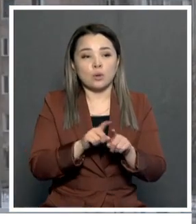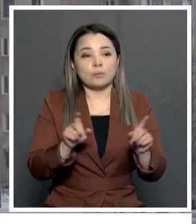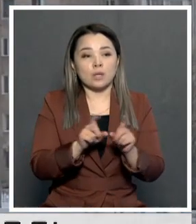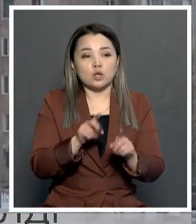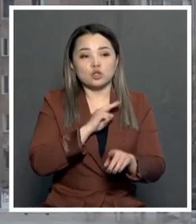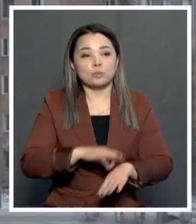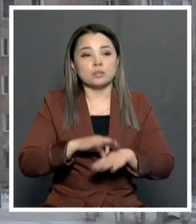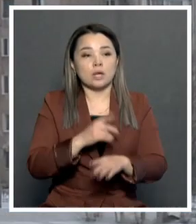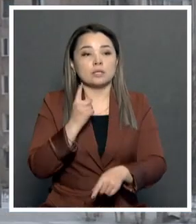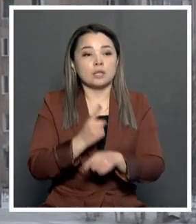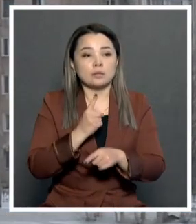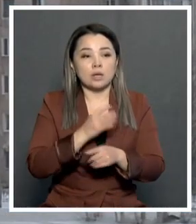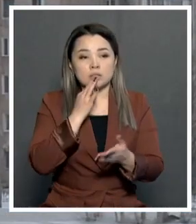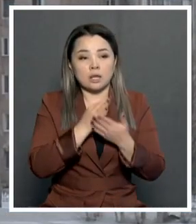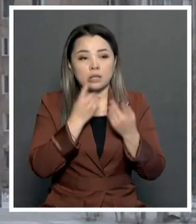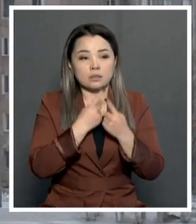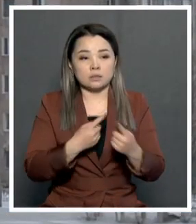дүкендердің жұмысына тыйым салынған.